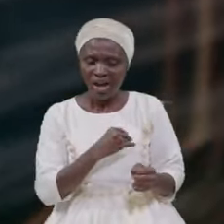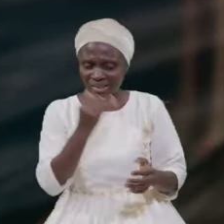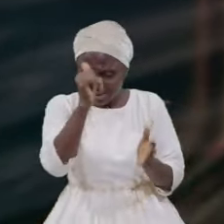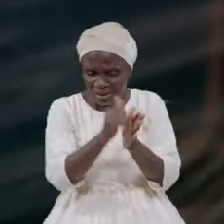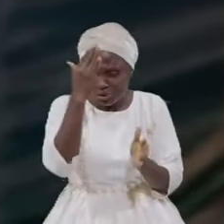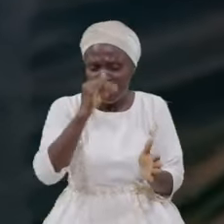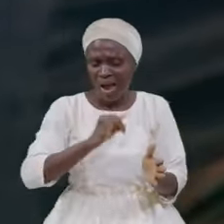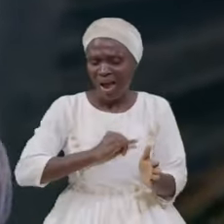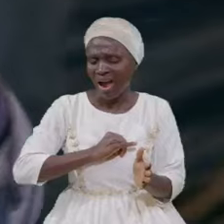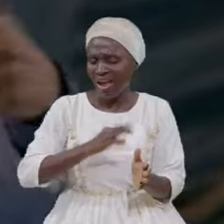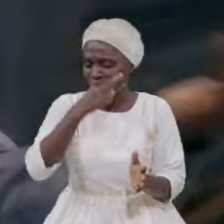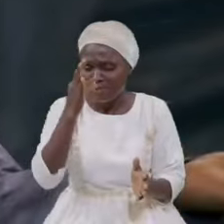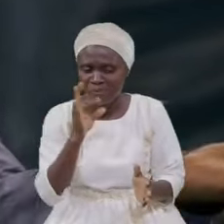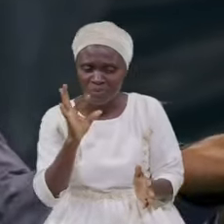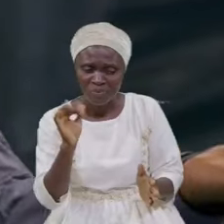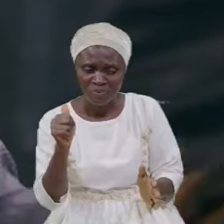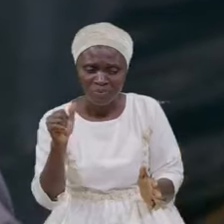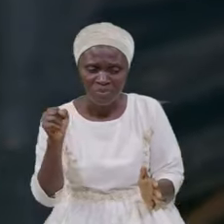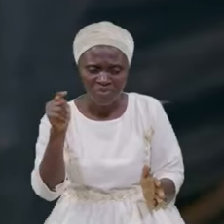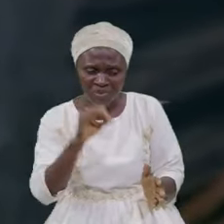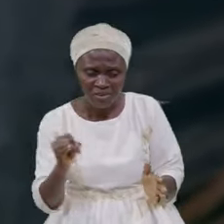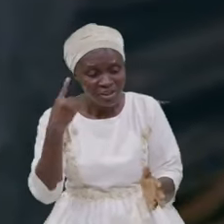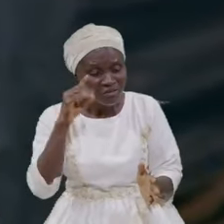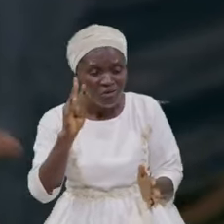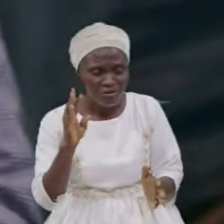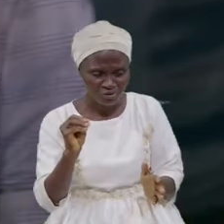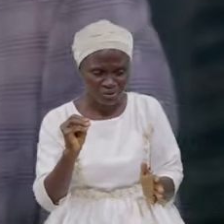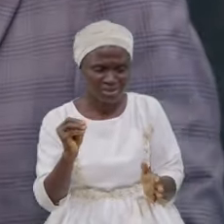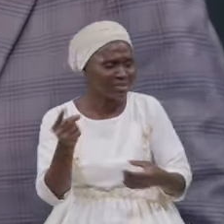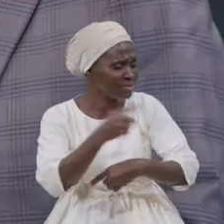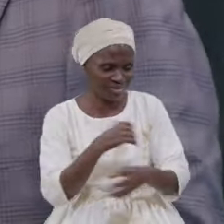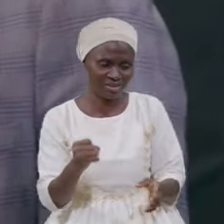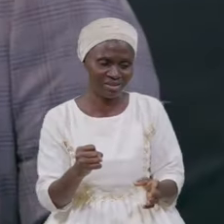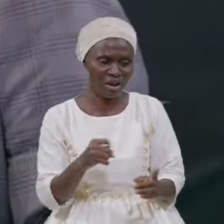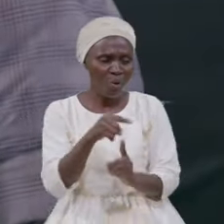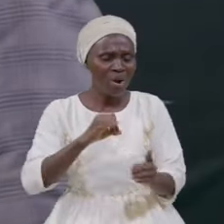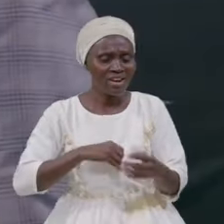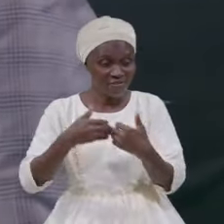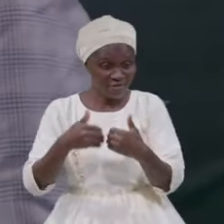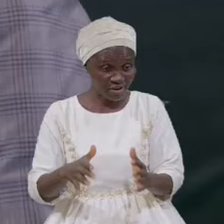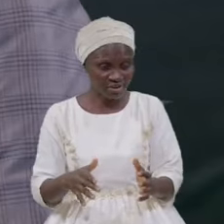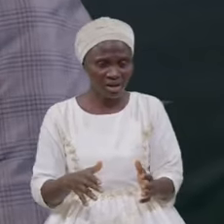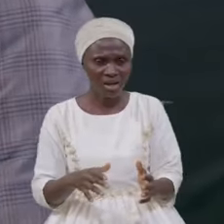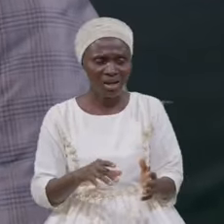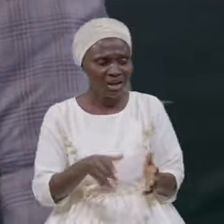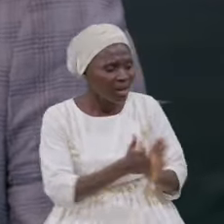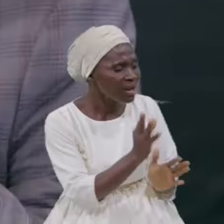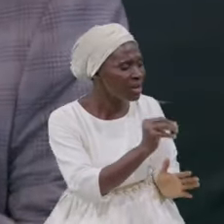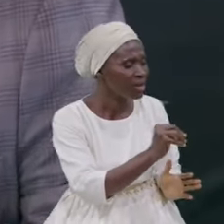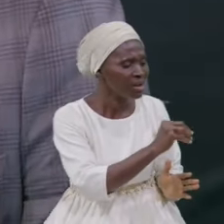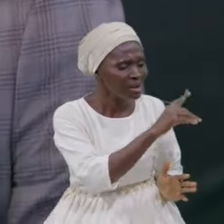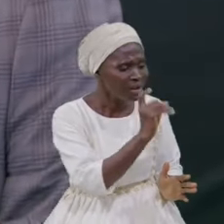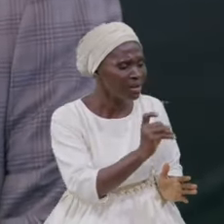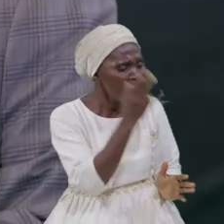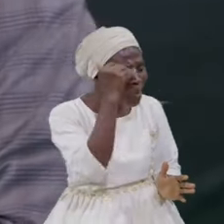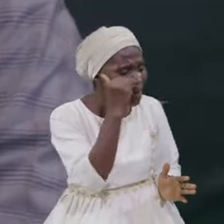Mais quand j'ai fini les 40 jours, j'ai dit, pourquoi est-ce que tu jeûnais pendant 40 jours? Il dit, je voulais la puissance pour ressusciter les